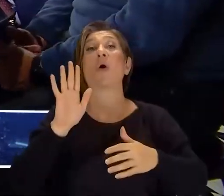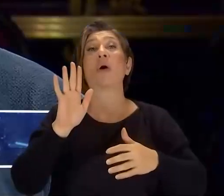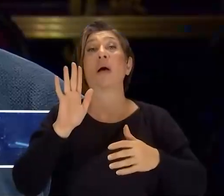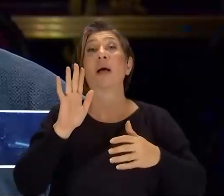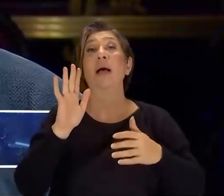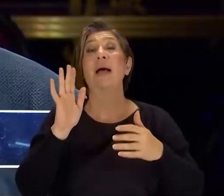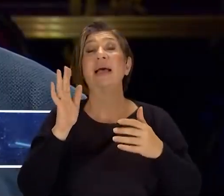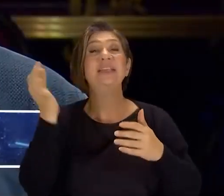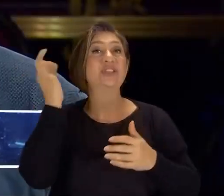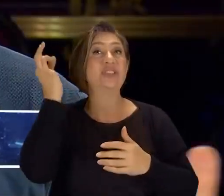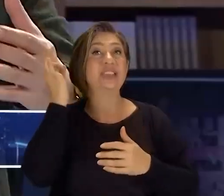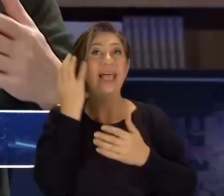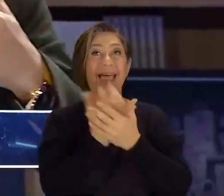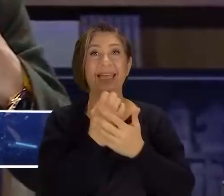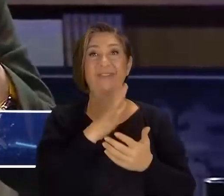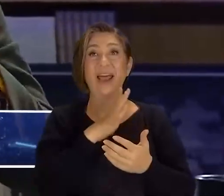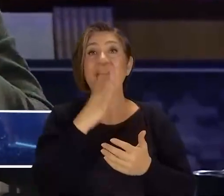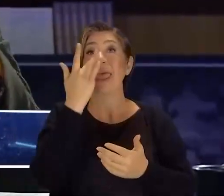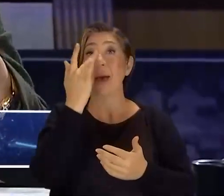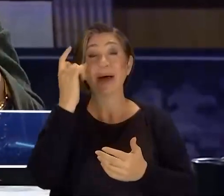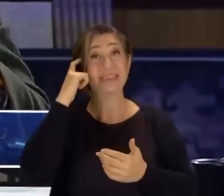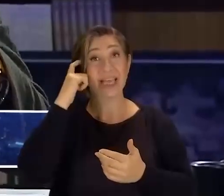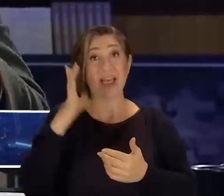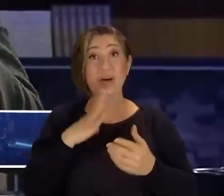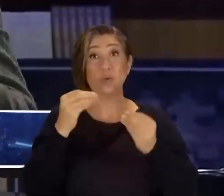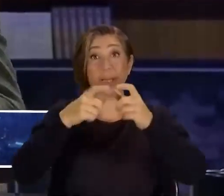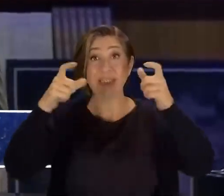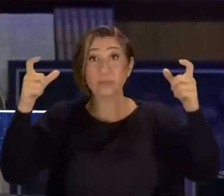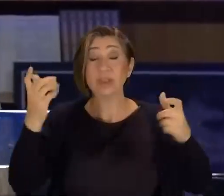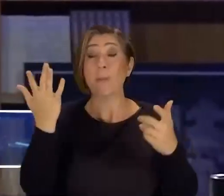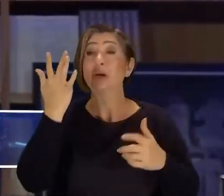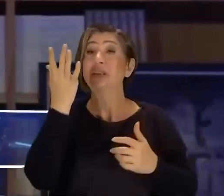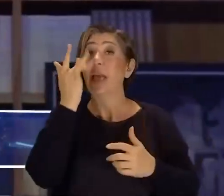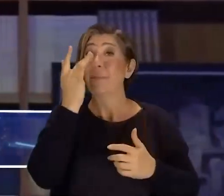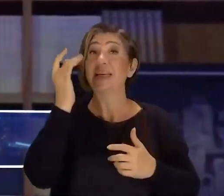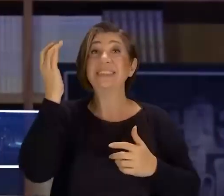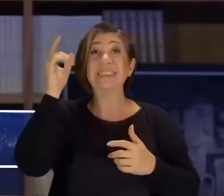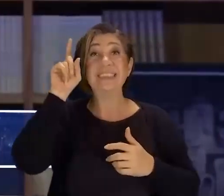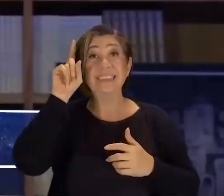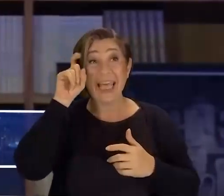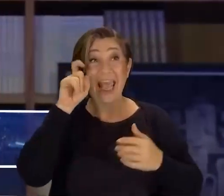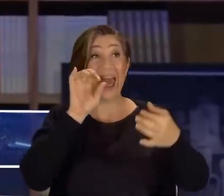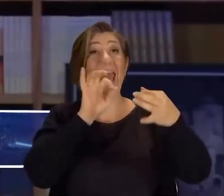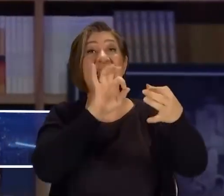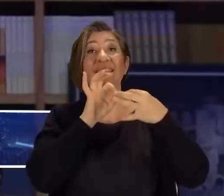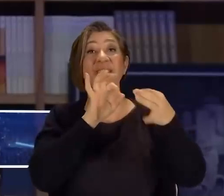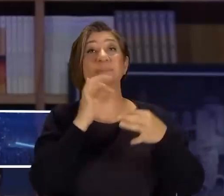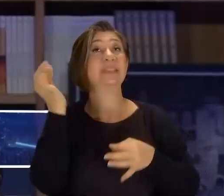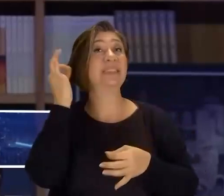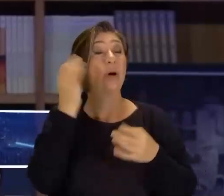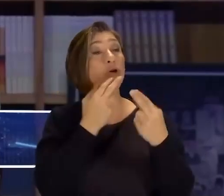sadece işitsel Yapay Zeka var çok gelişmiş ama yapay zeka ile iletişim sadece